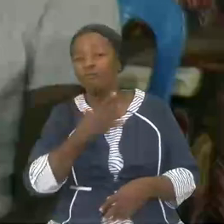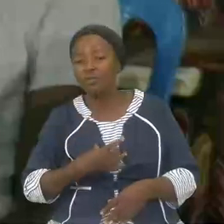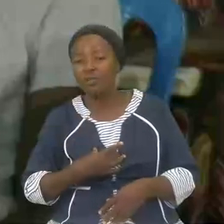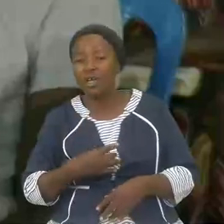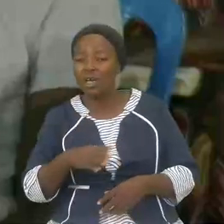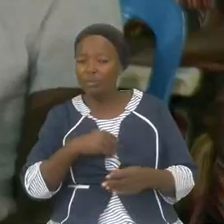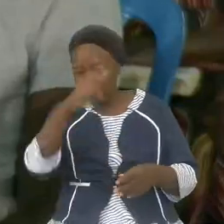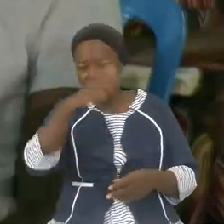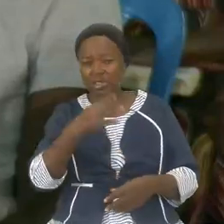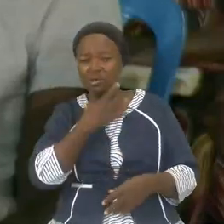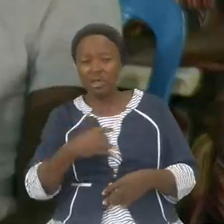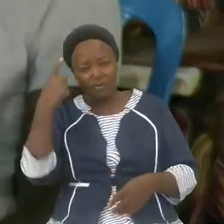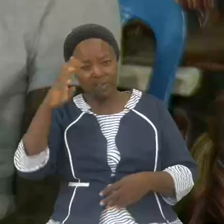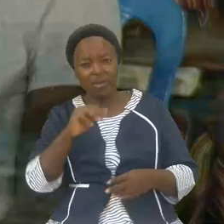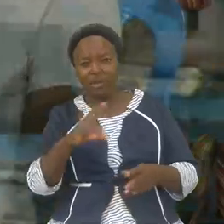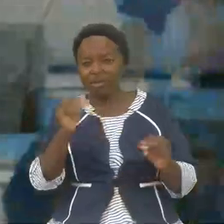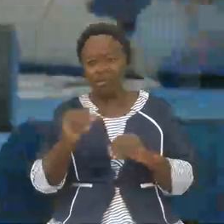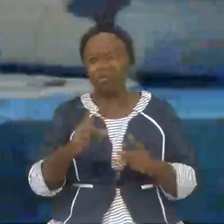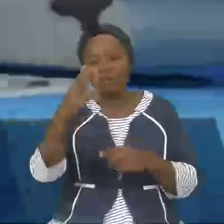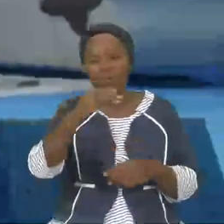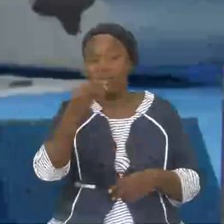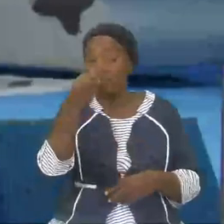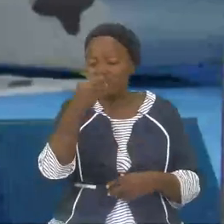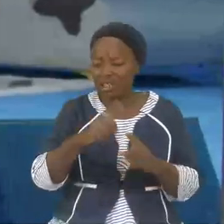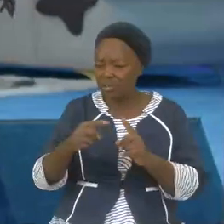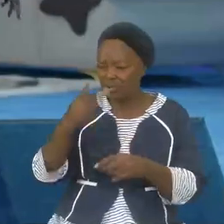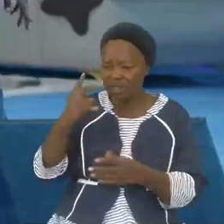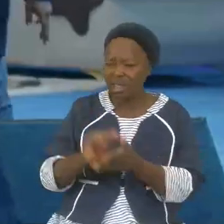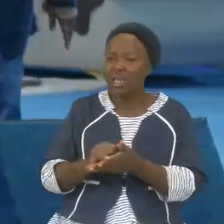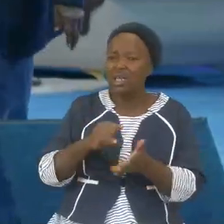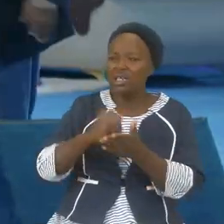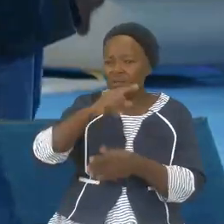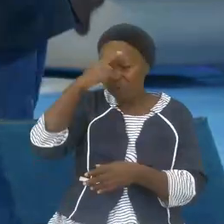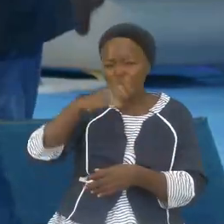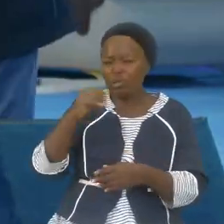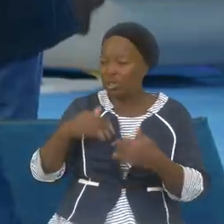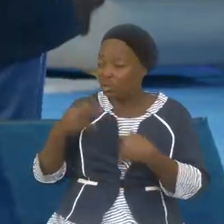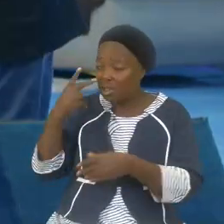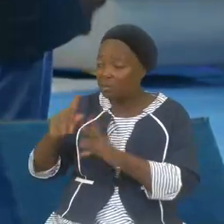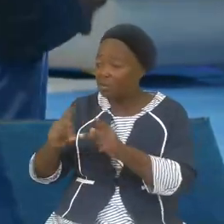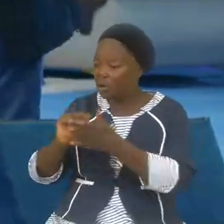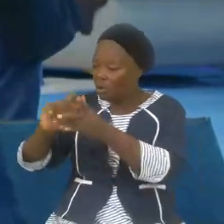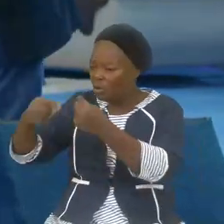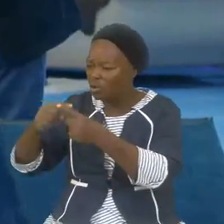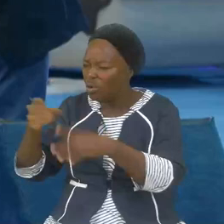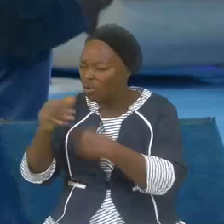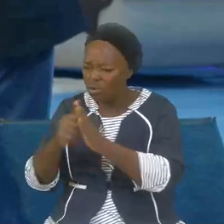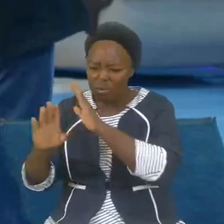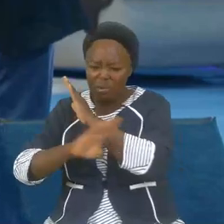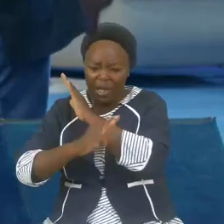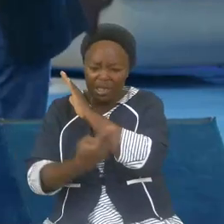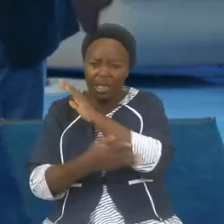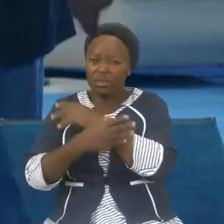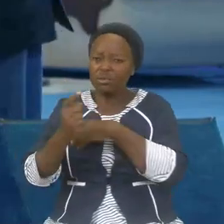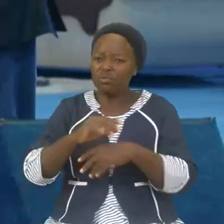Même ce qu'ils mangent, je vois l'image des gens là qui vont au dépôt des ordures et les